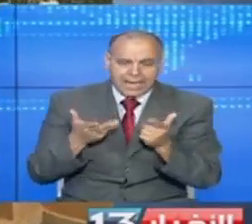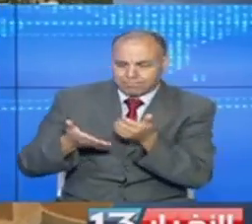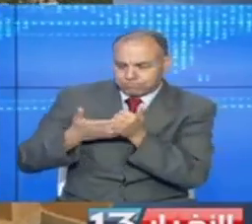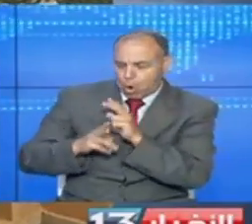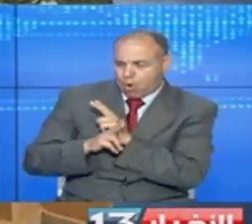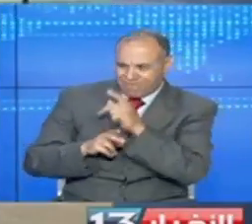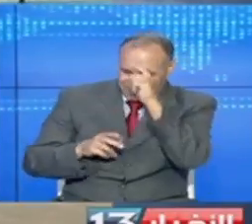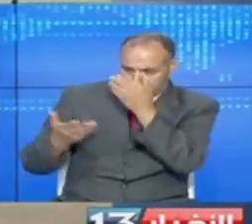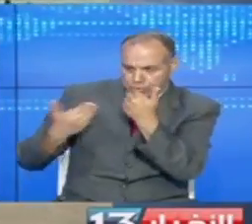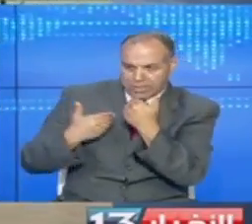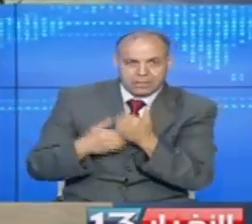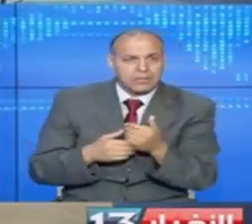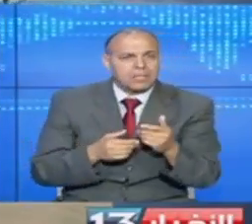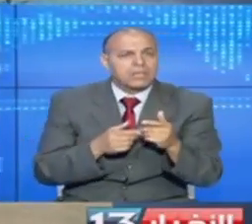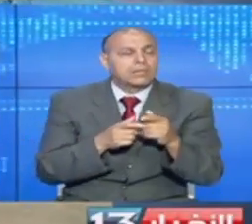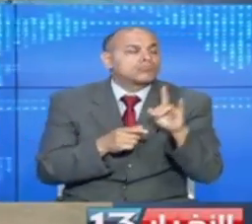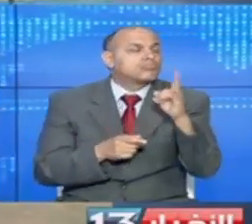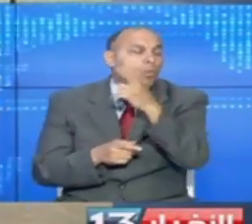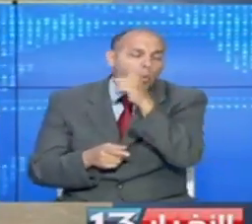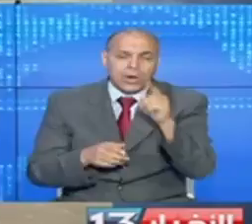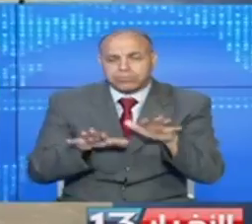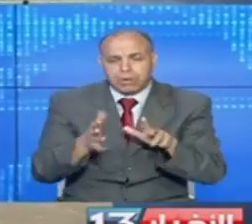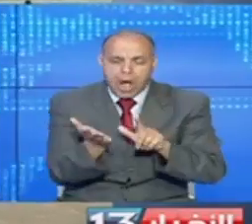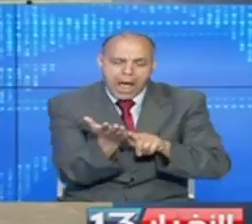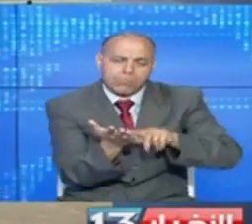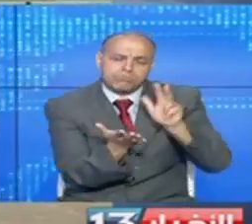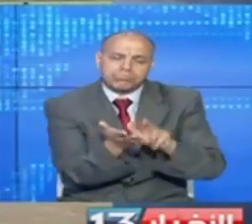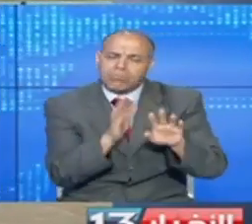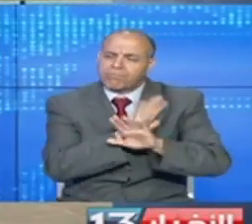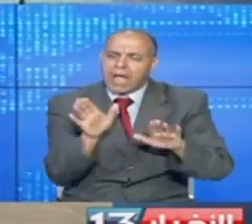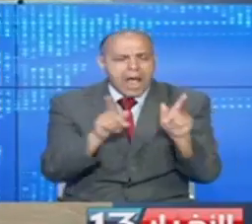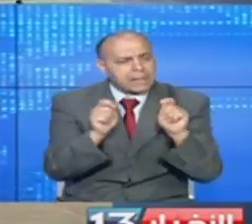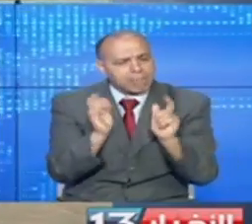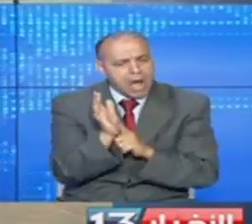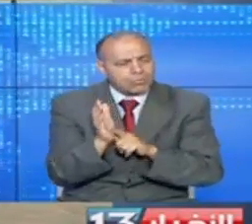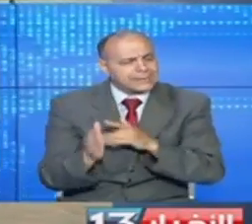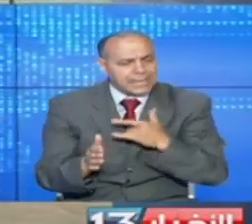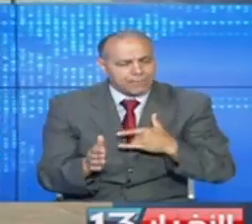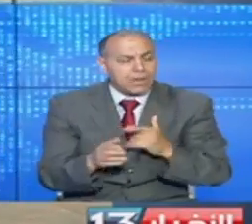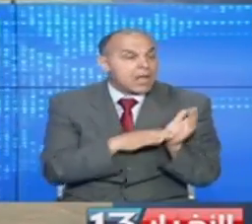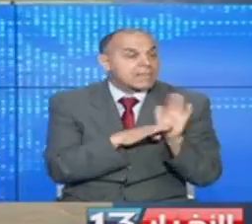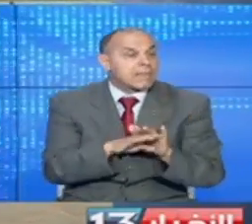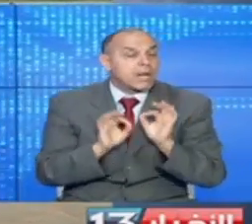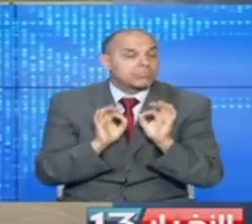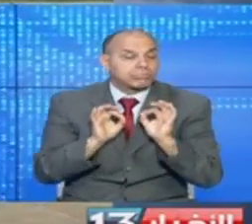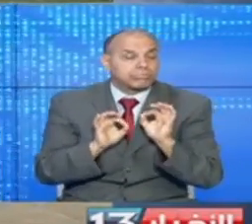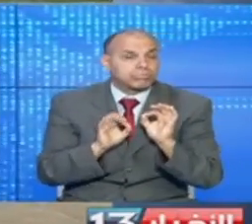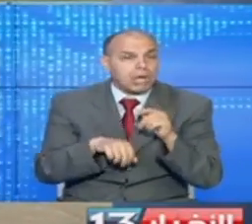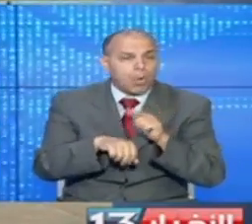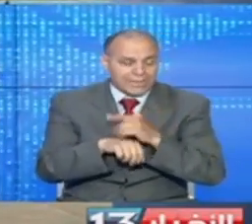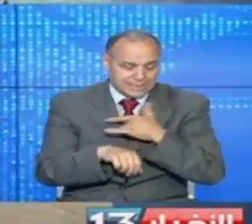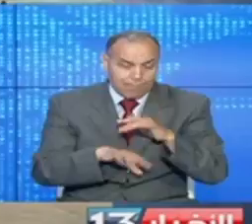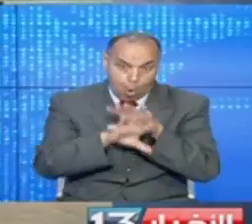في العطلة هذه. كمؤسسة سياحية سعينا إلى تطبيق البروتوكول الصحي لضمان ظروف